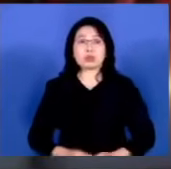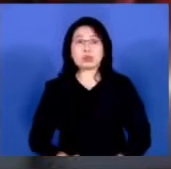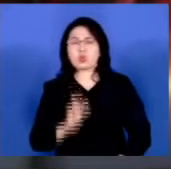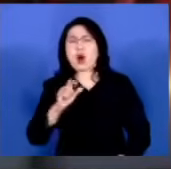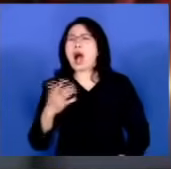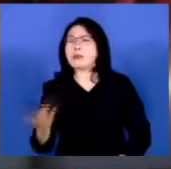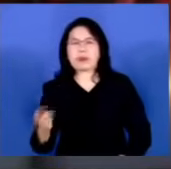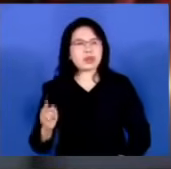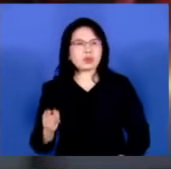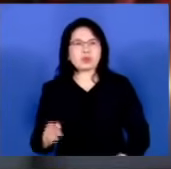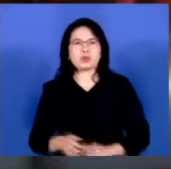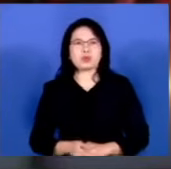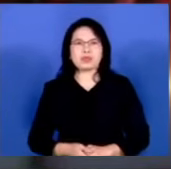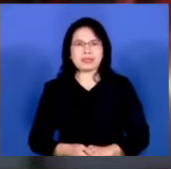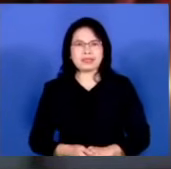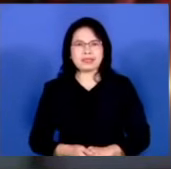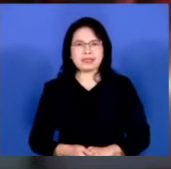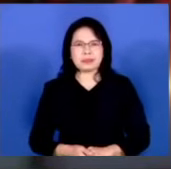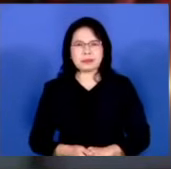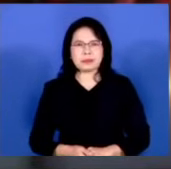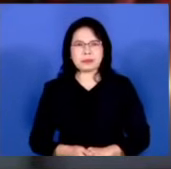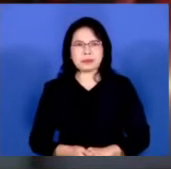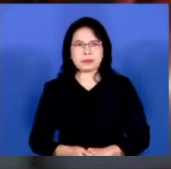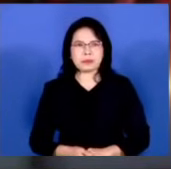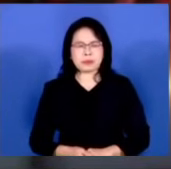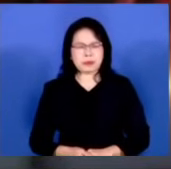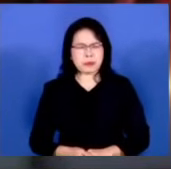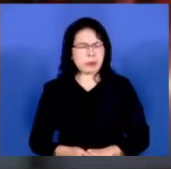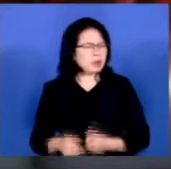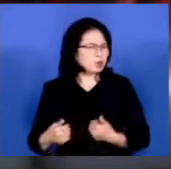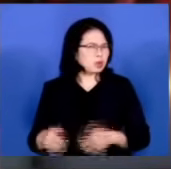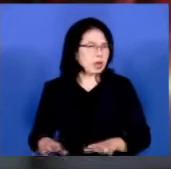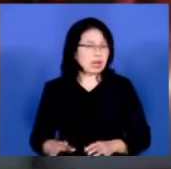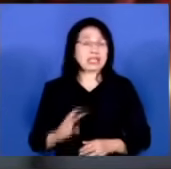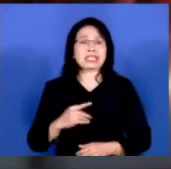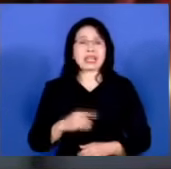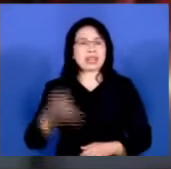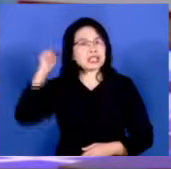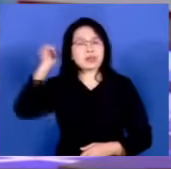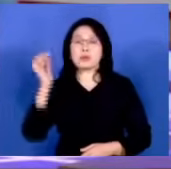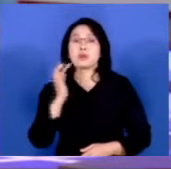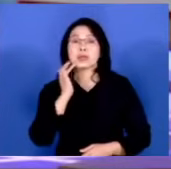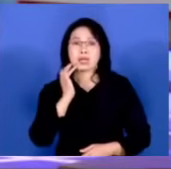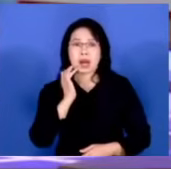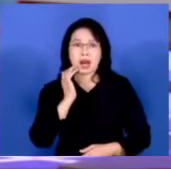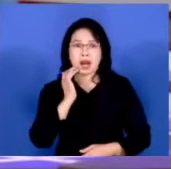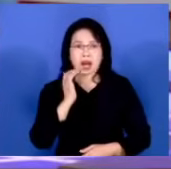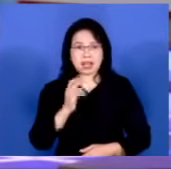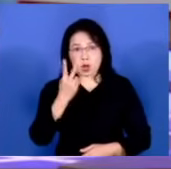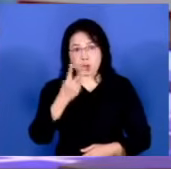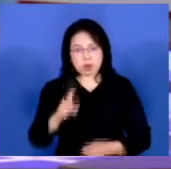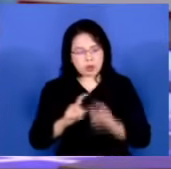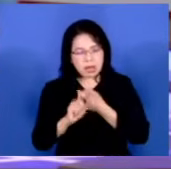ini heeh udahlah kita Ibu Mega itu saya terima kasih dua pengamat sahabat saya